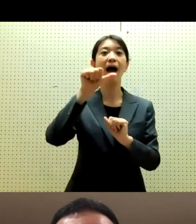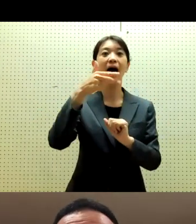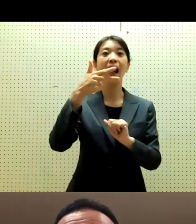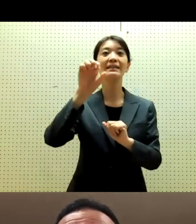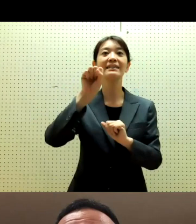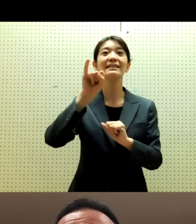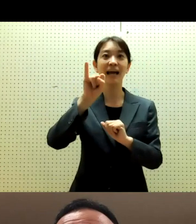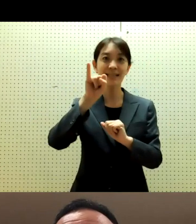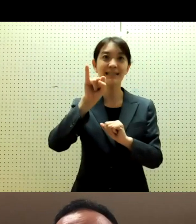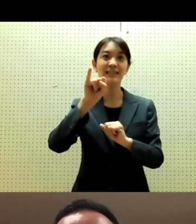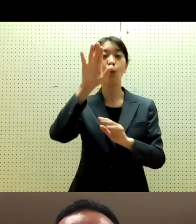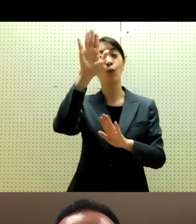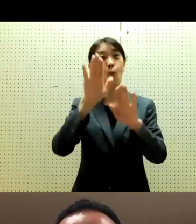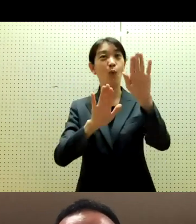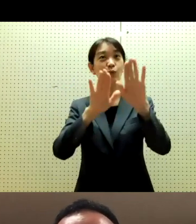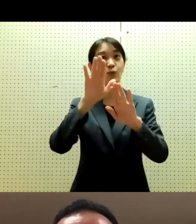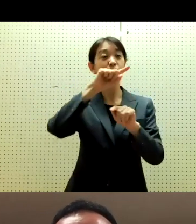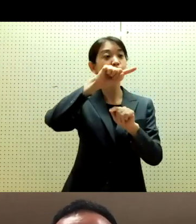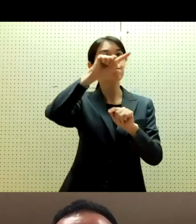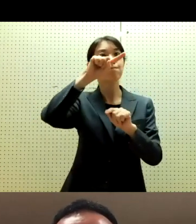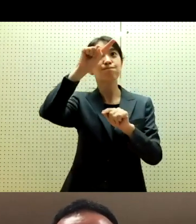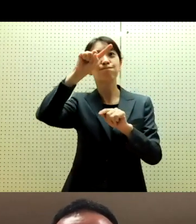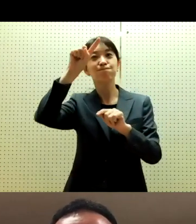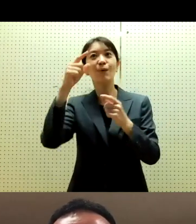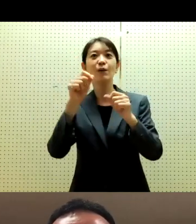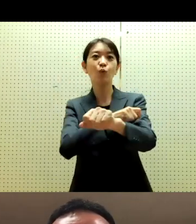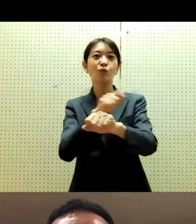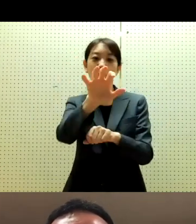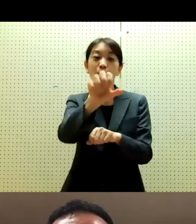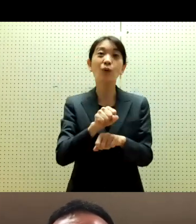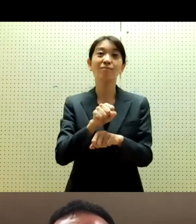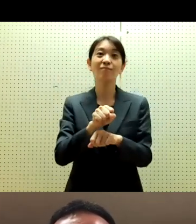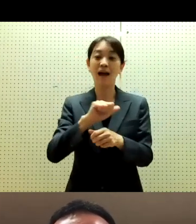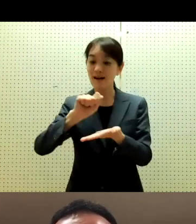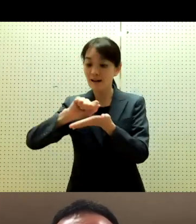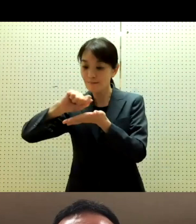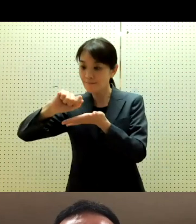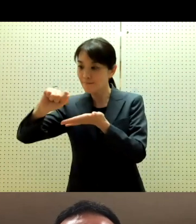子や、葉の縁のギザギザなど、しっかりと特徴を捉えることができました。